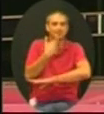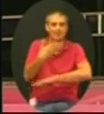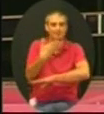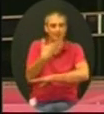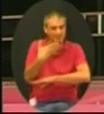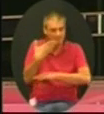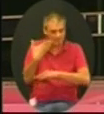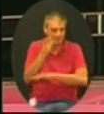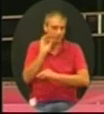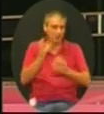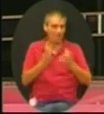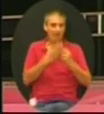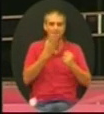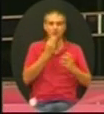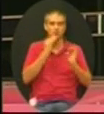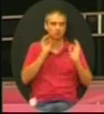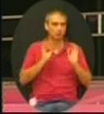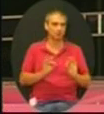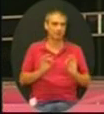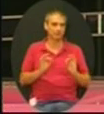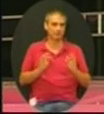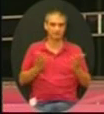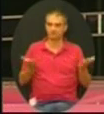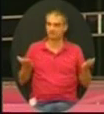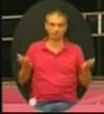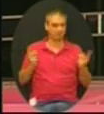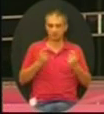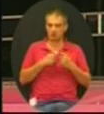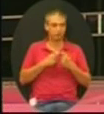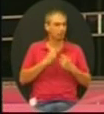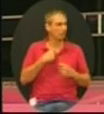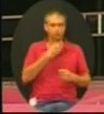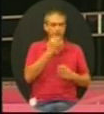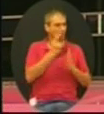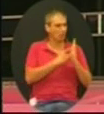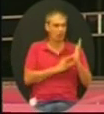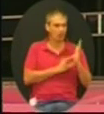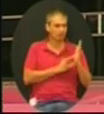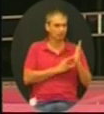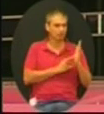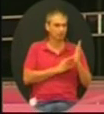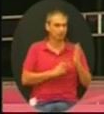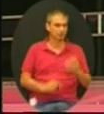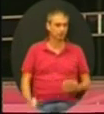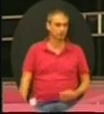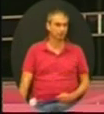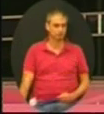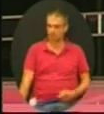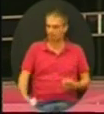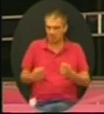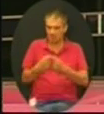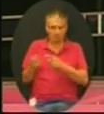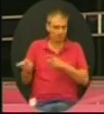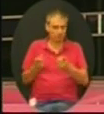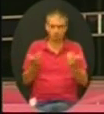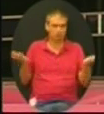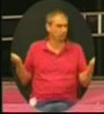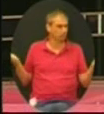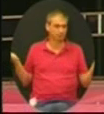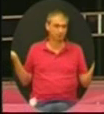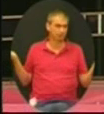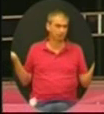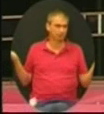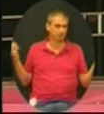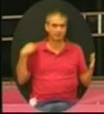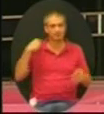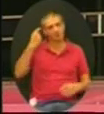מדינת הלאום של העם היהודי. זה לא קשור. לא שאלתי על החוק ולא שאלתי על תפיסת העולם. לא, אני לא חושבת שזה קשור. לא.